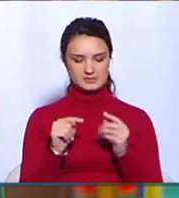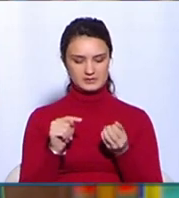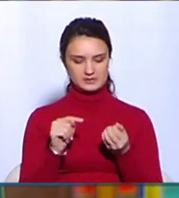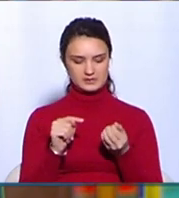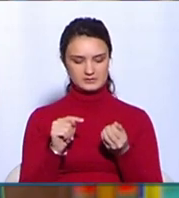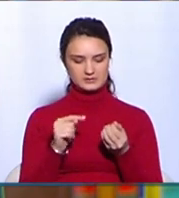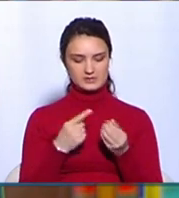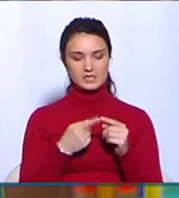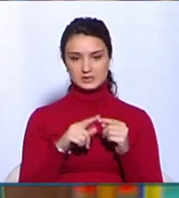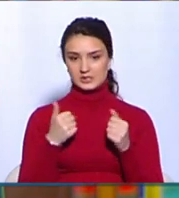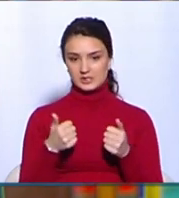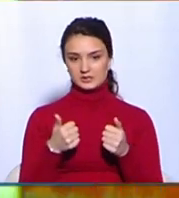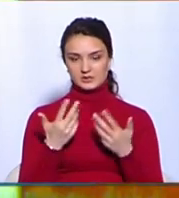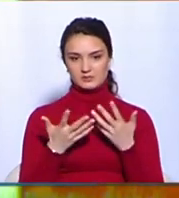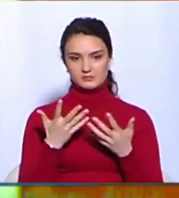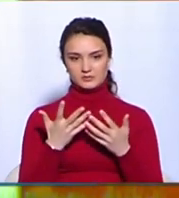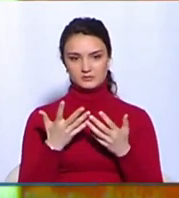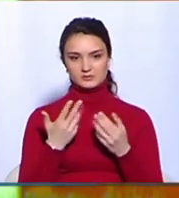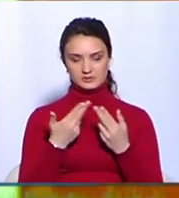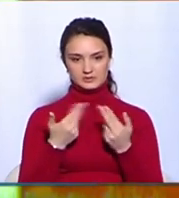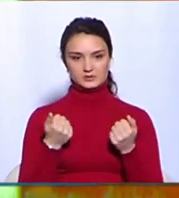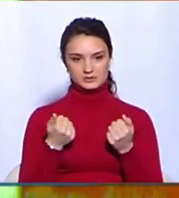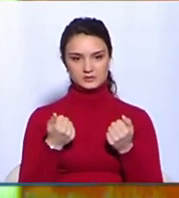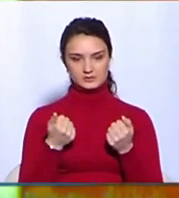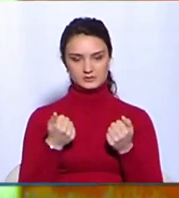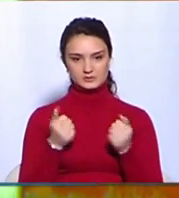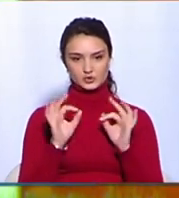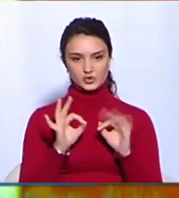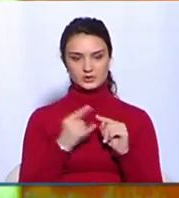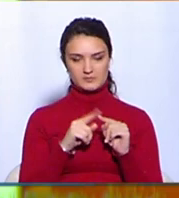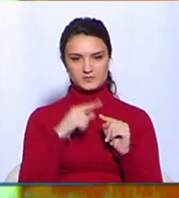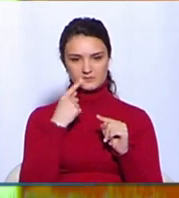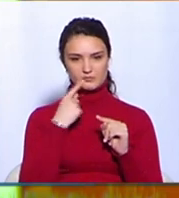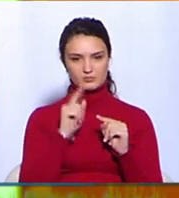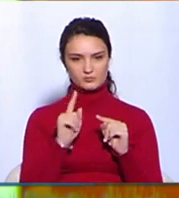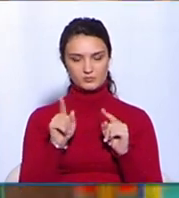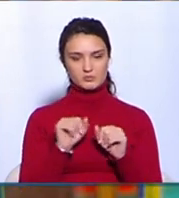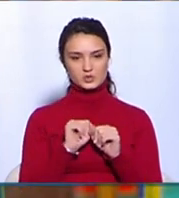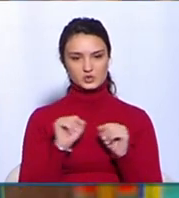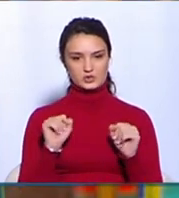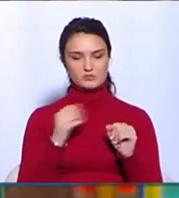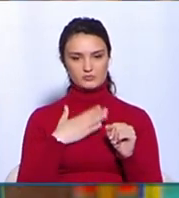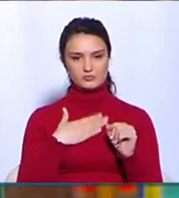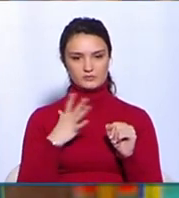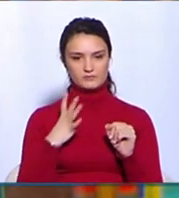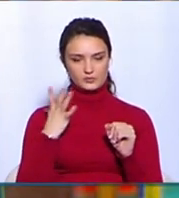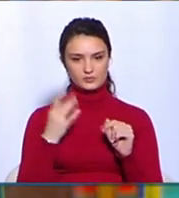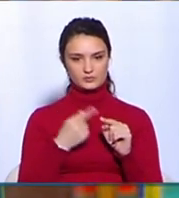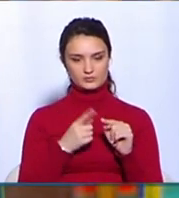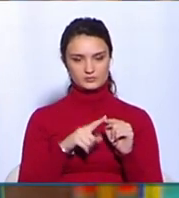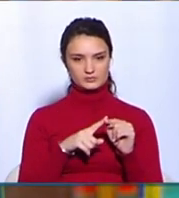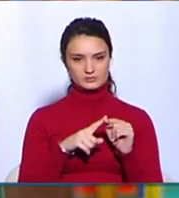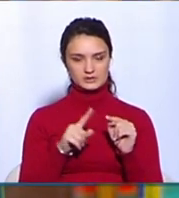ერთმანეთისაგან. და ეს ალბათ კარგია, იმიტომ რომ ეს განსაზღვრავს ჩვენს ინდივიდუალობას. მე ამას ვამბობ, რომ არ შეიძლება ჩვენ ვიყოთ